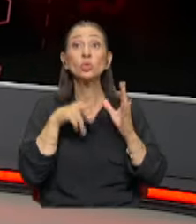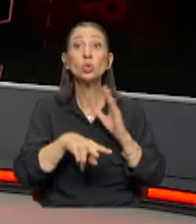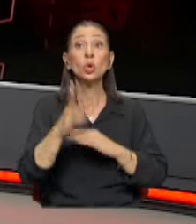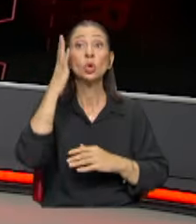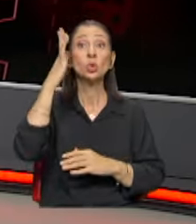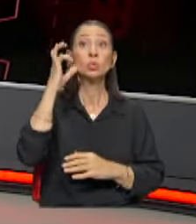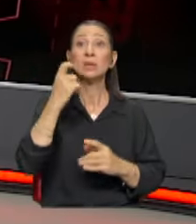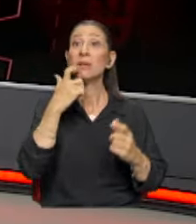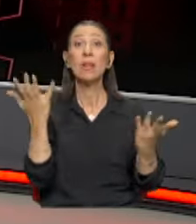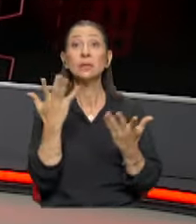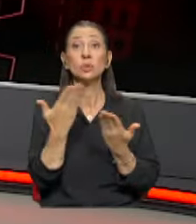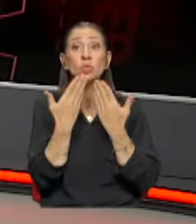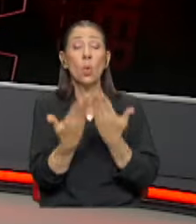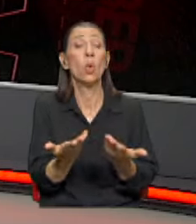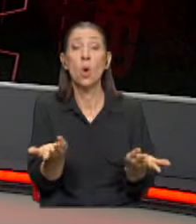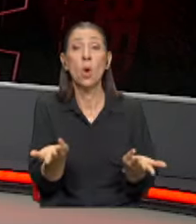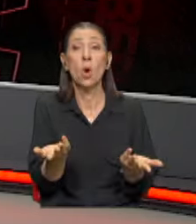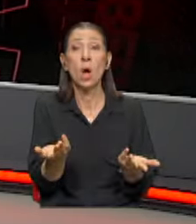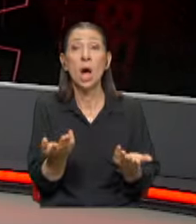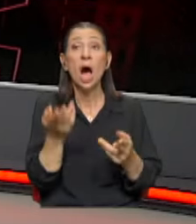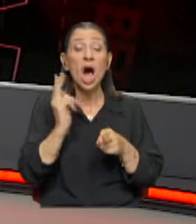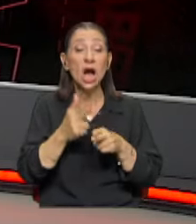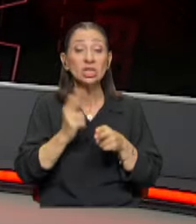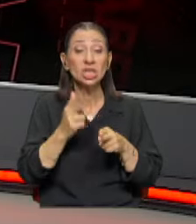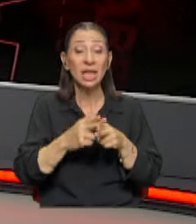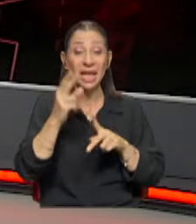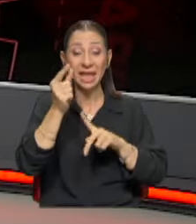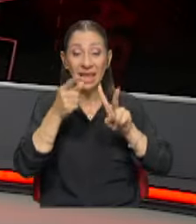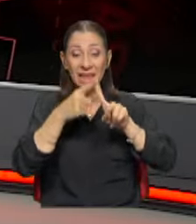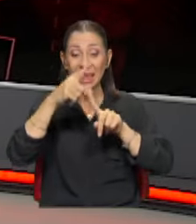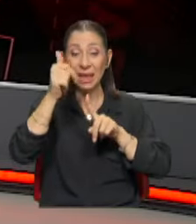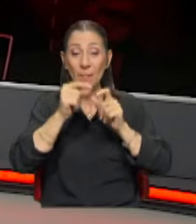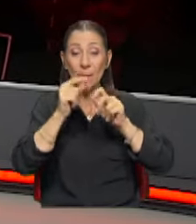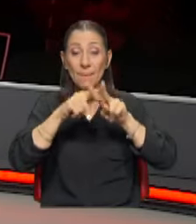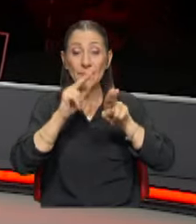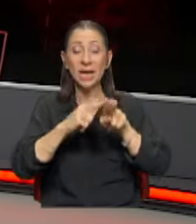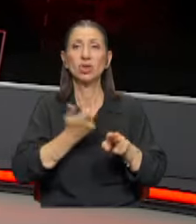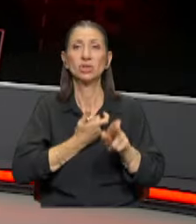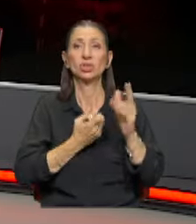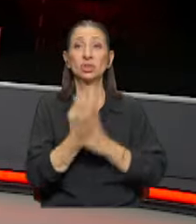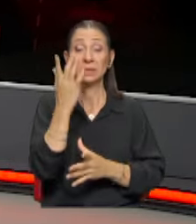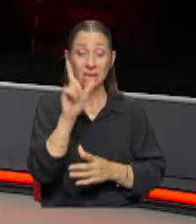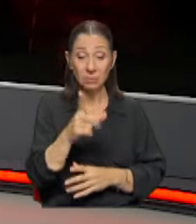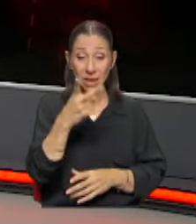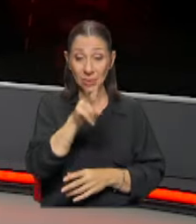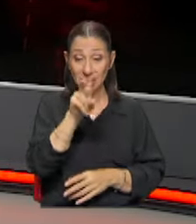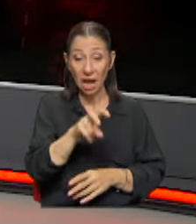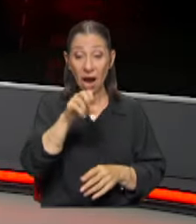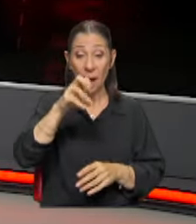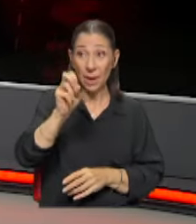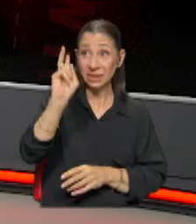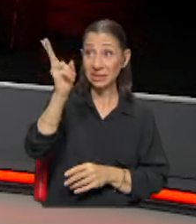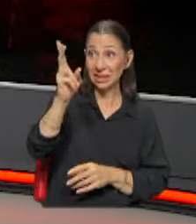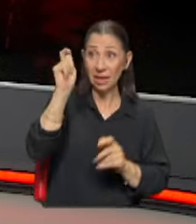da uzmanlar yıllardır söylüyor aslında. Acilen intibak yasası çıkarılmalı. 2008 yılında AK